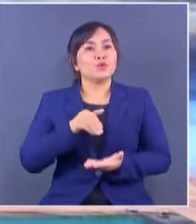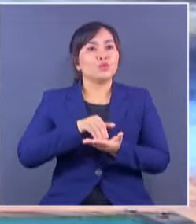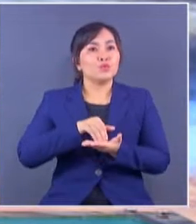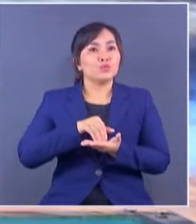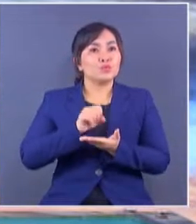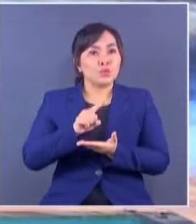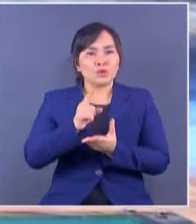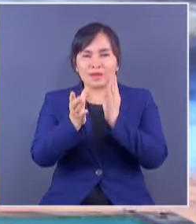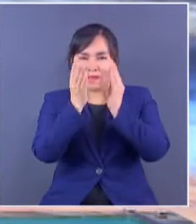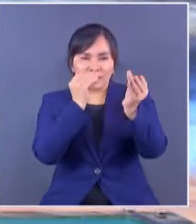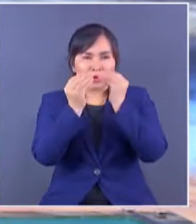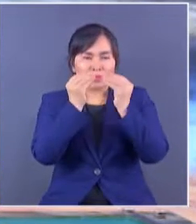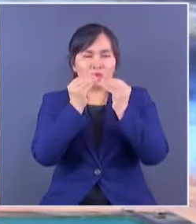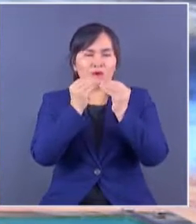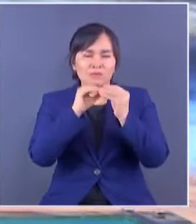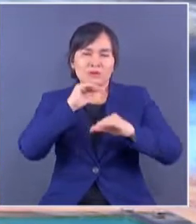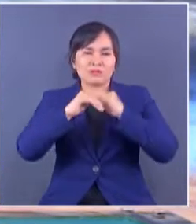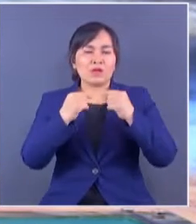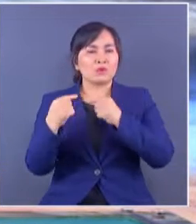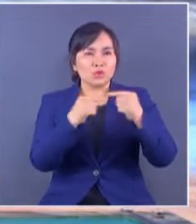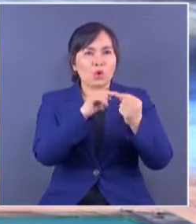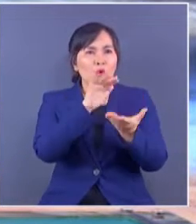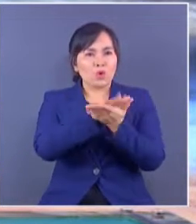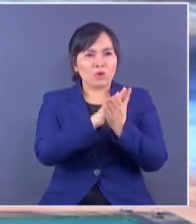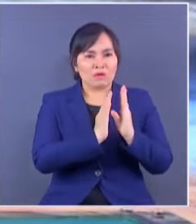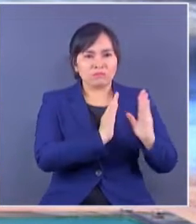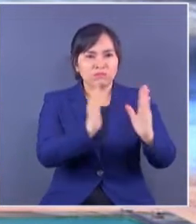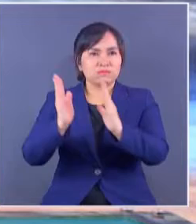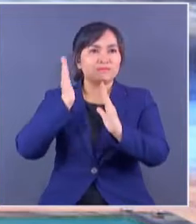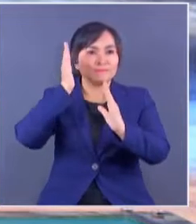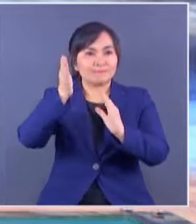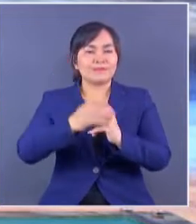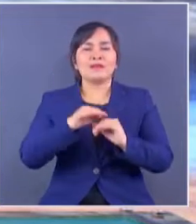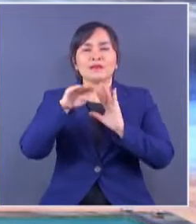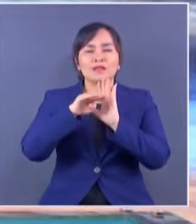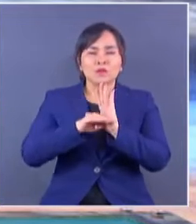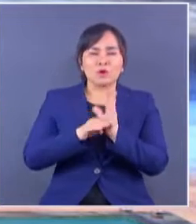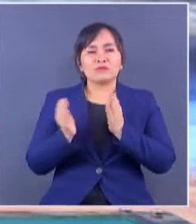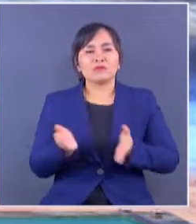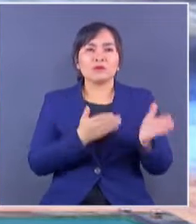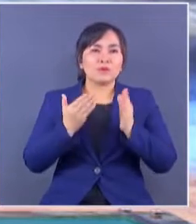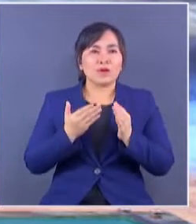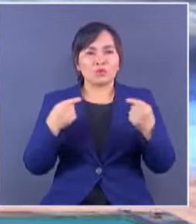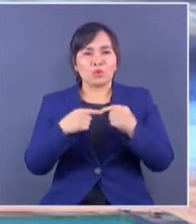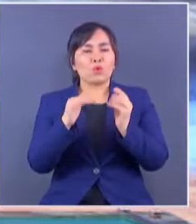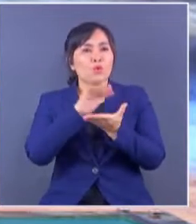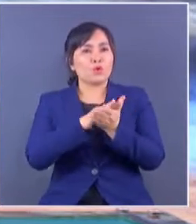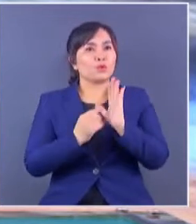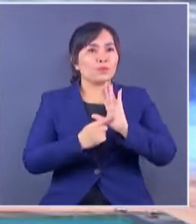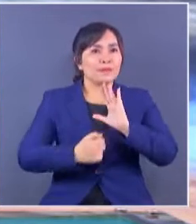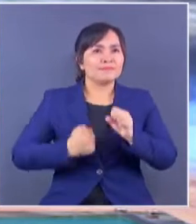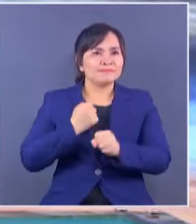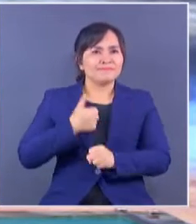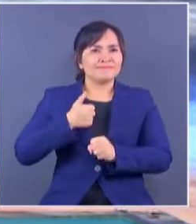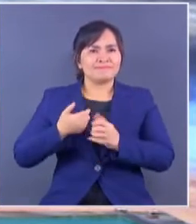นย์การเรียนรู้แล้วก็ขยายผลไปสู่โรงเรียนอื่นๆทีนี้ขั้นตอนกระบวนการครับกว่าจะเป็นโรงเรียนต้นแบบได้เนี่ยเข